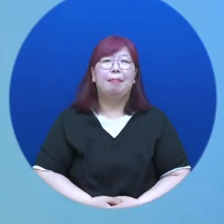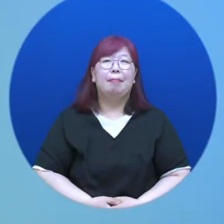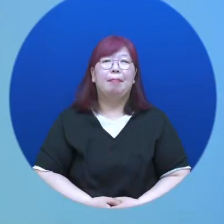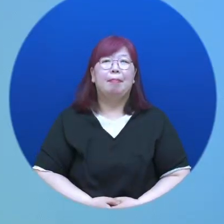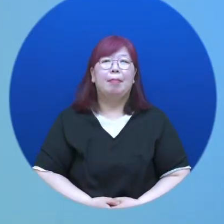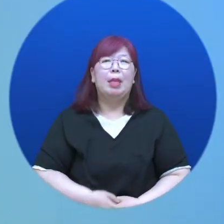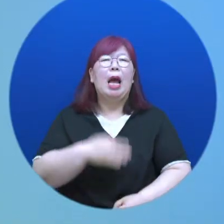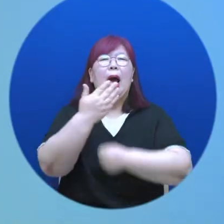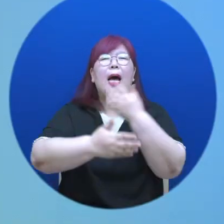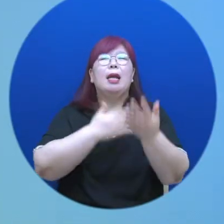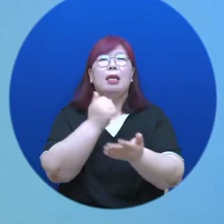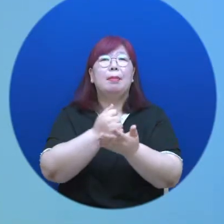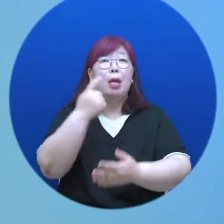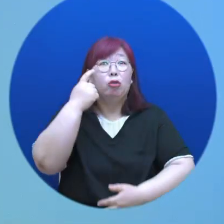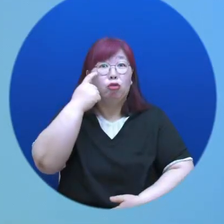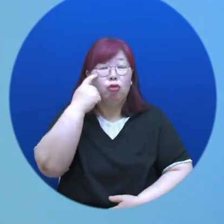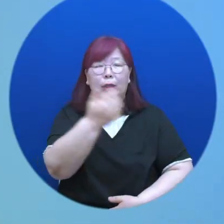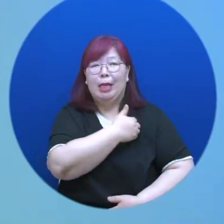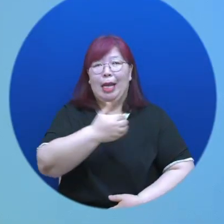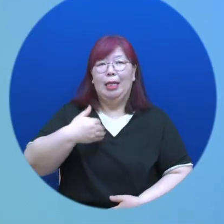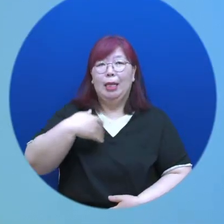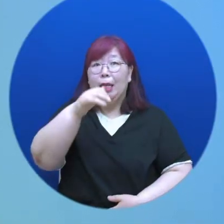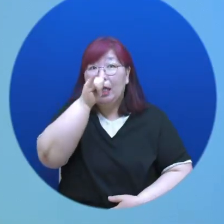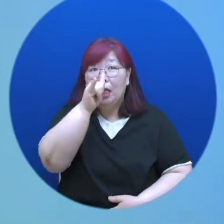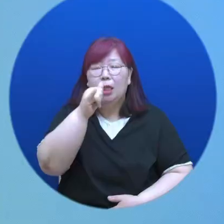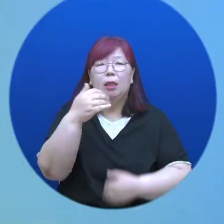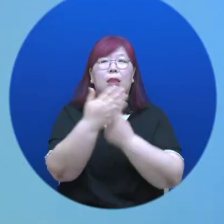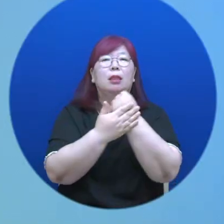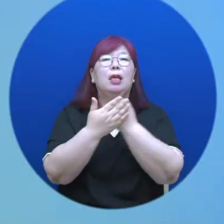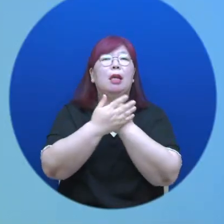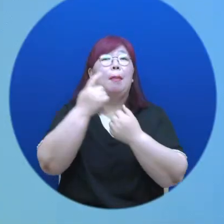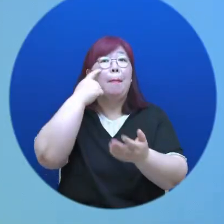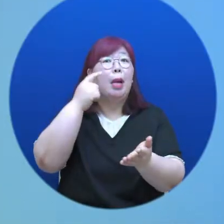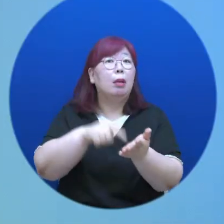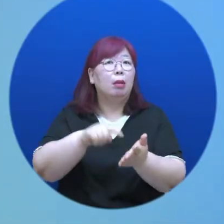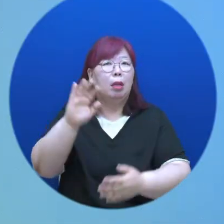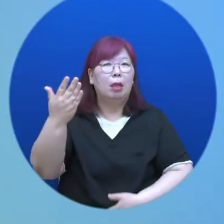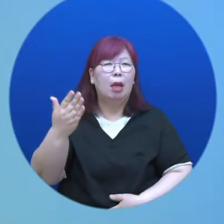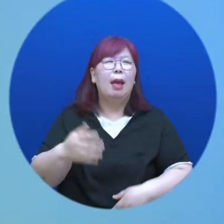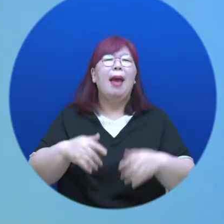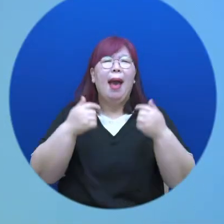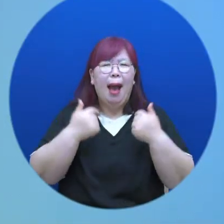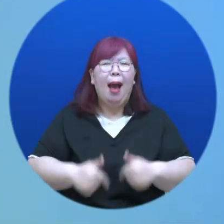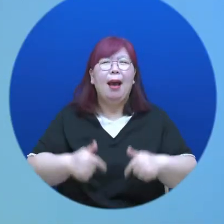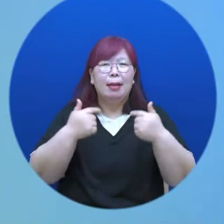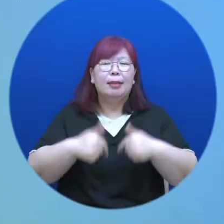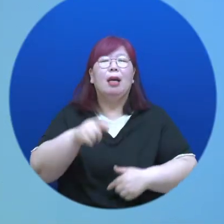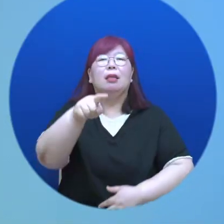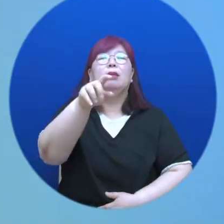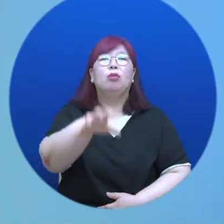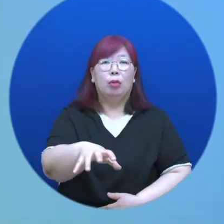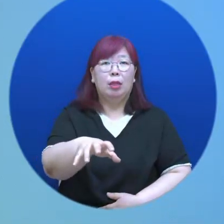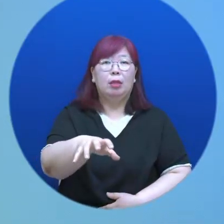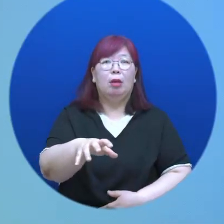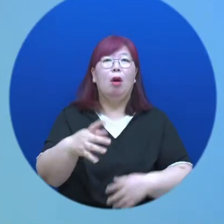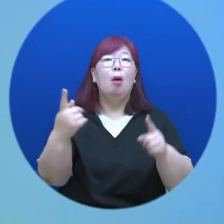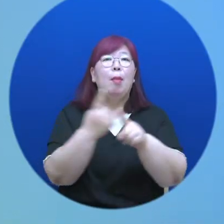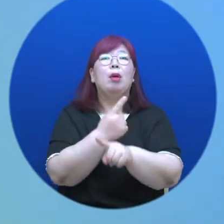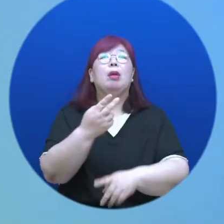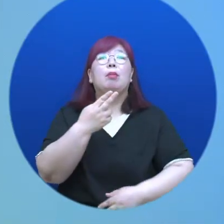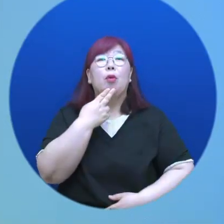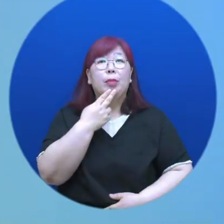하나님의 눈 가득히 담겨있는 그 은혜를 발견합니다. 어떤 은혜입니까? 항상 그곳에서